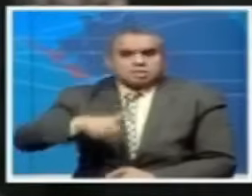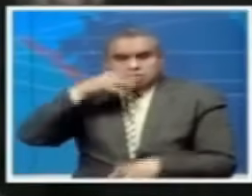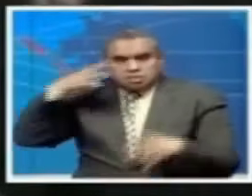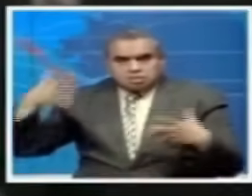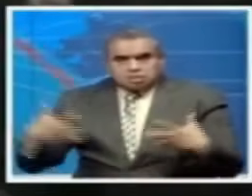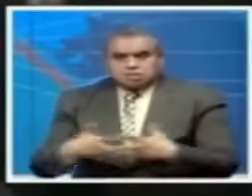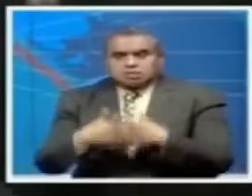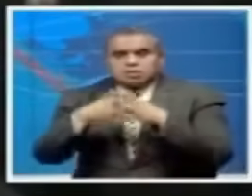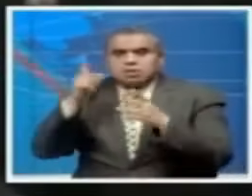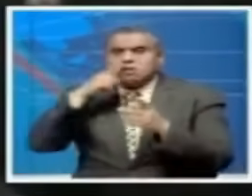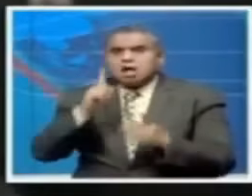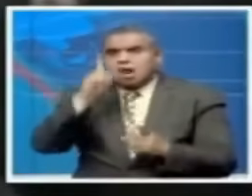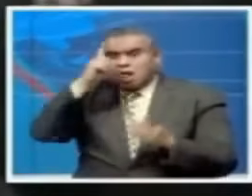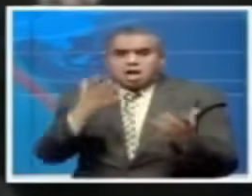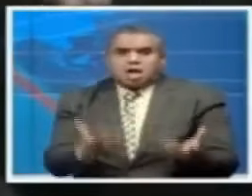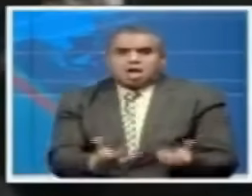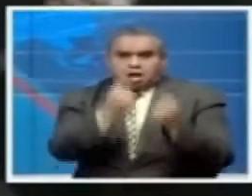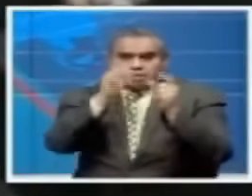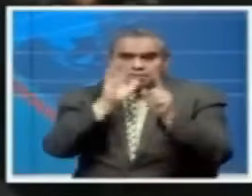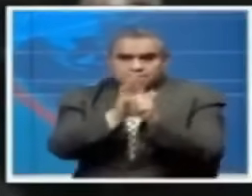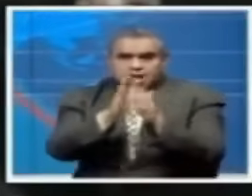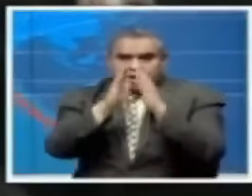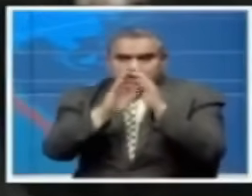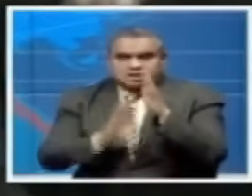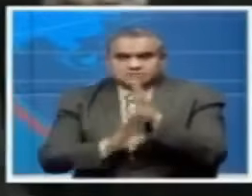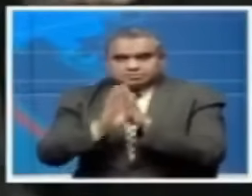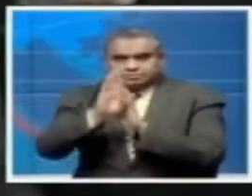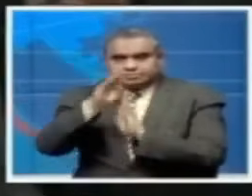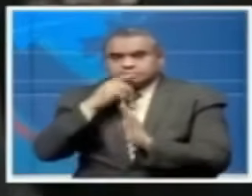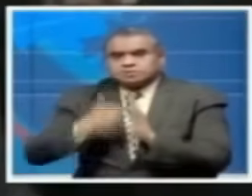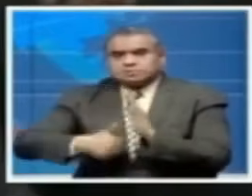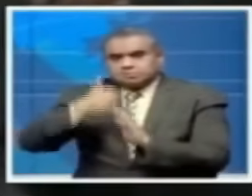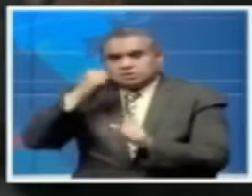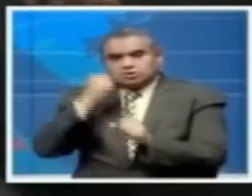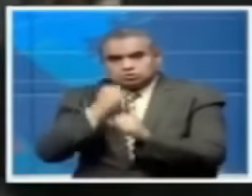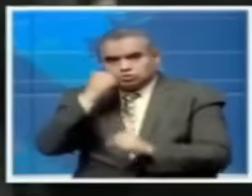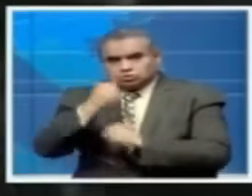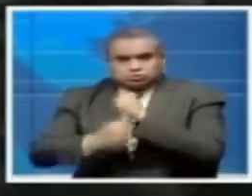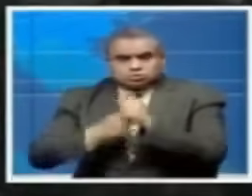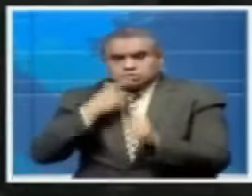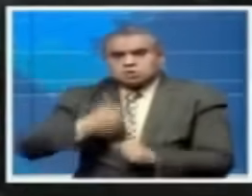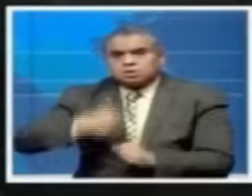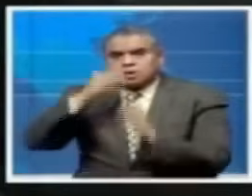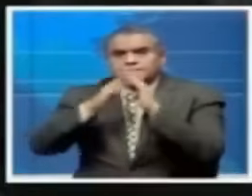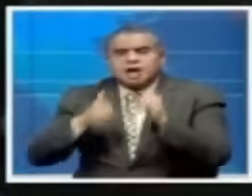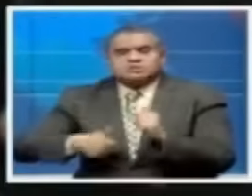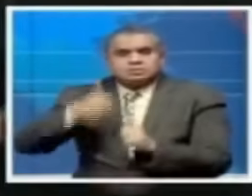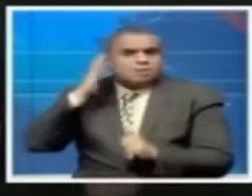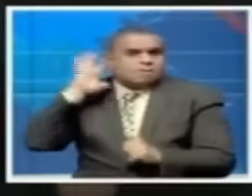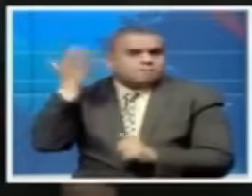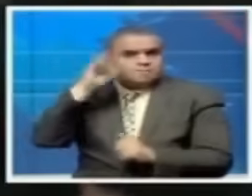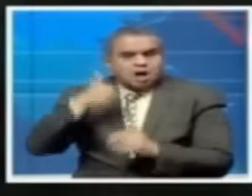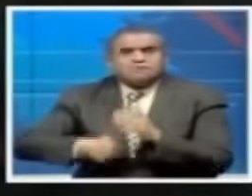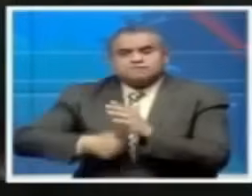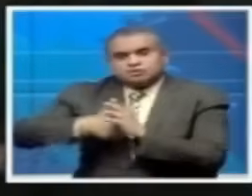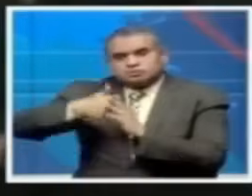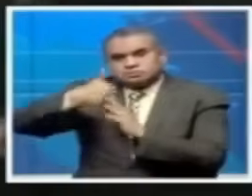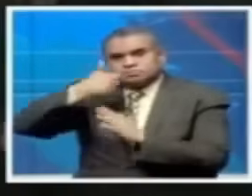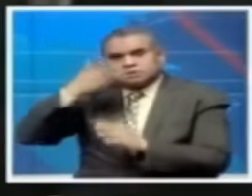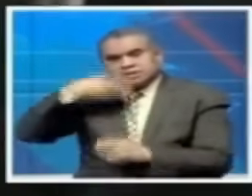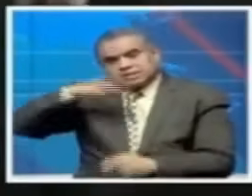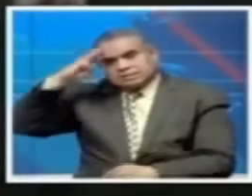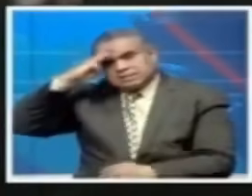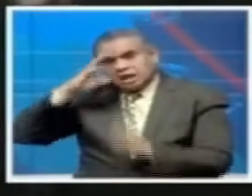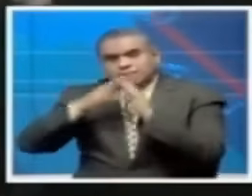بنحييك وبنقول لك ربنا يقويك علينا وعلى مصر، مرحلة وهتعدي ومصر هتبقى أم الدنيا زي ما وعدتنا إن هي أم الدنيا، وتحيا